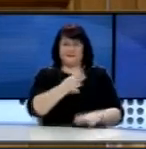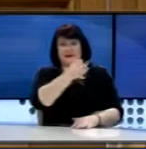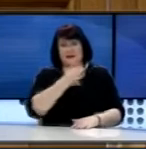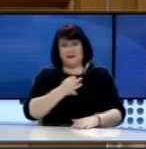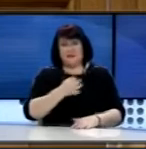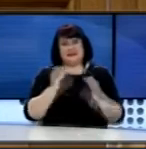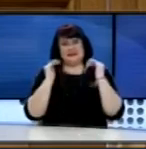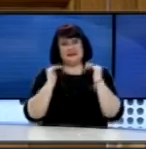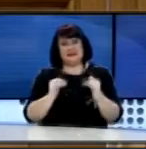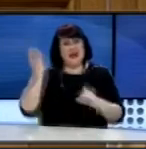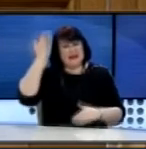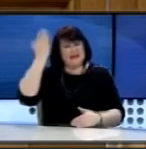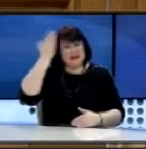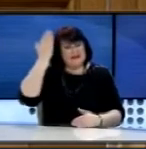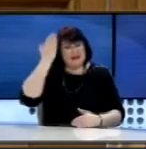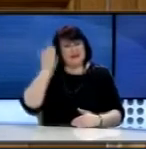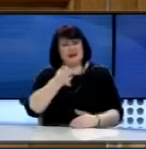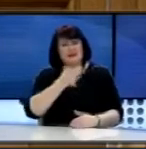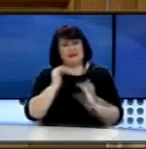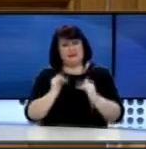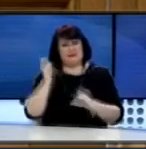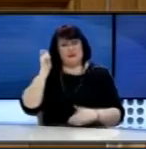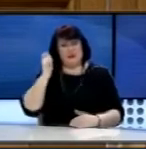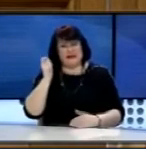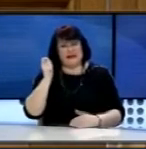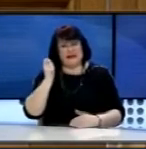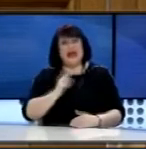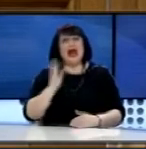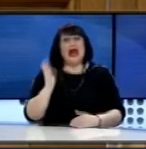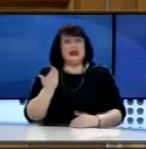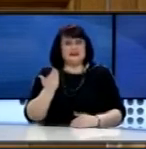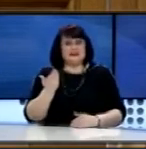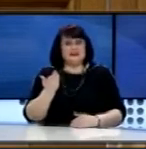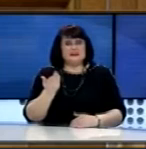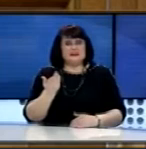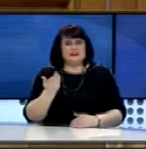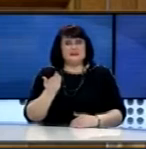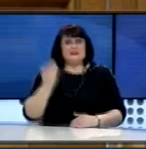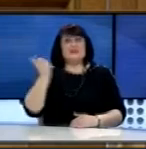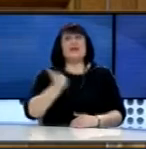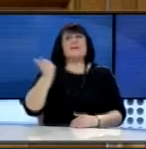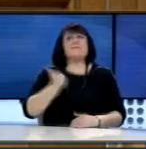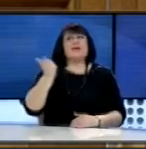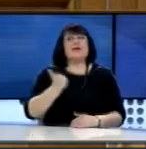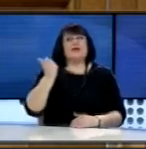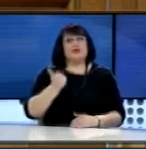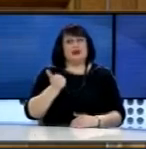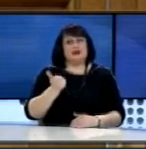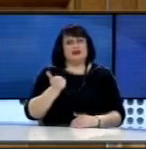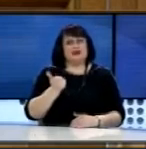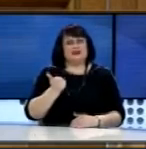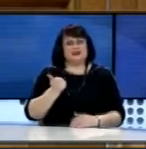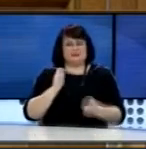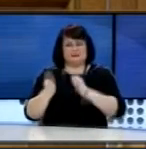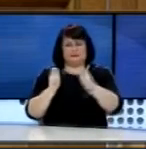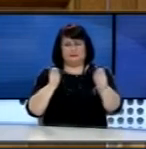προαναγγέλλοντας ότι θα συνεχιστεί η ακρίβεια, αν συνεχίσετε να επιδοτείτε τις ανατιμήσεις, γιατί αυτό κάνετε με χρήματα